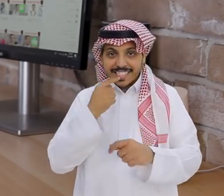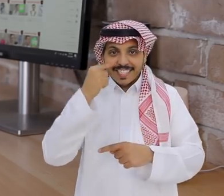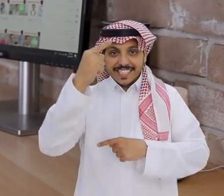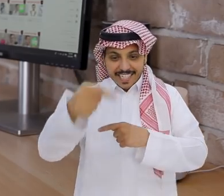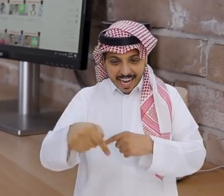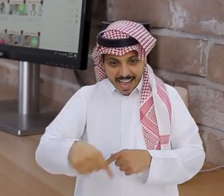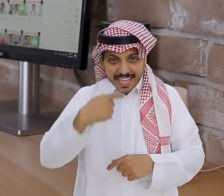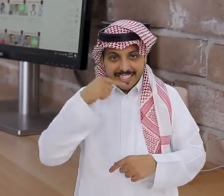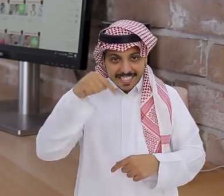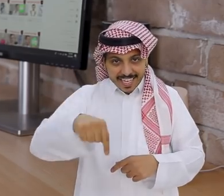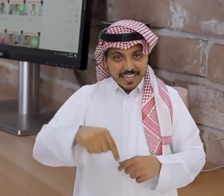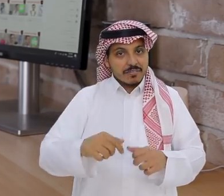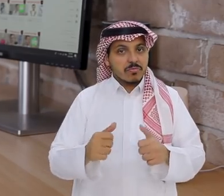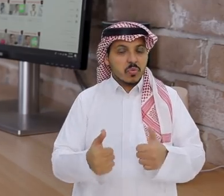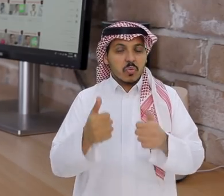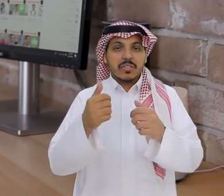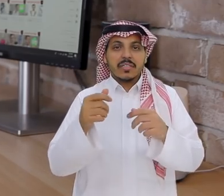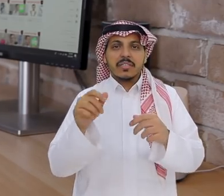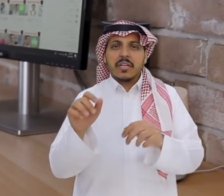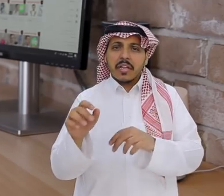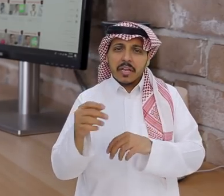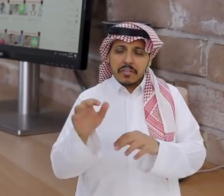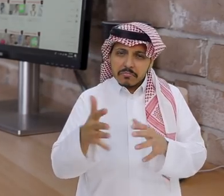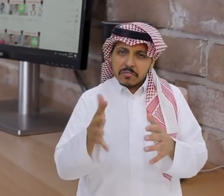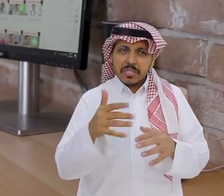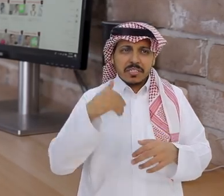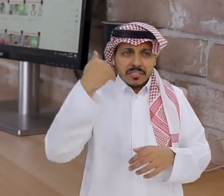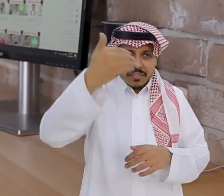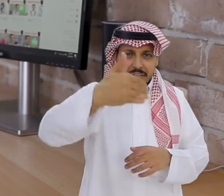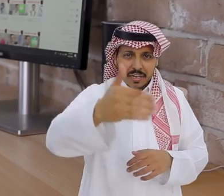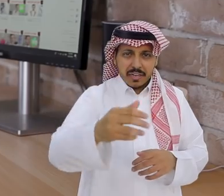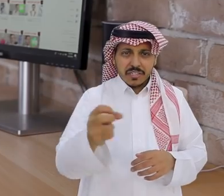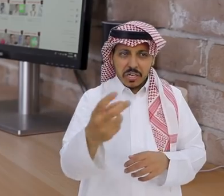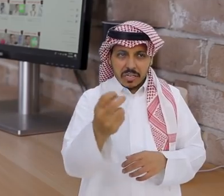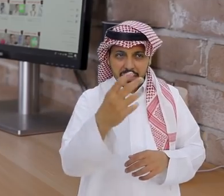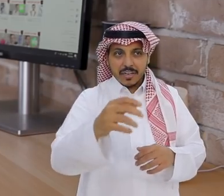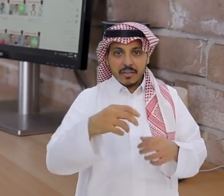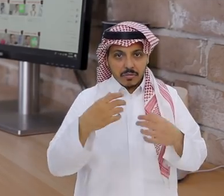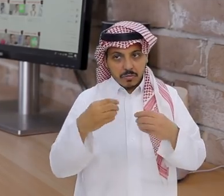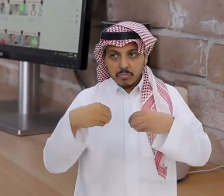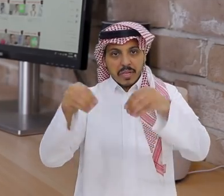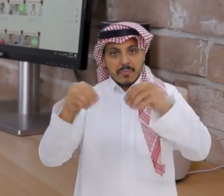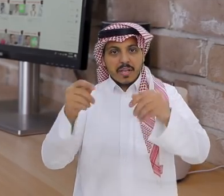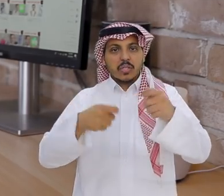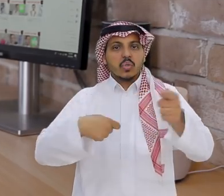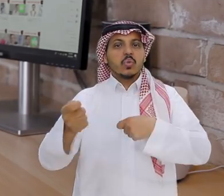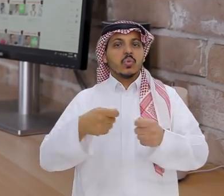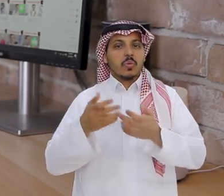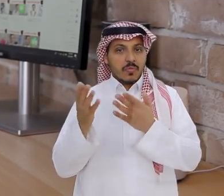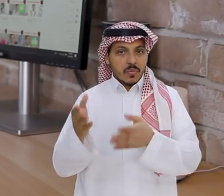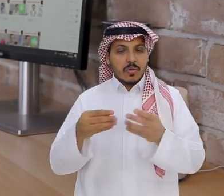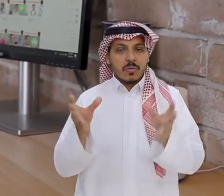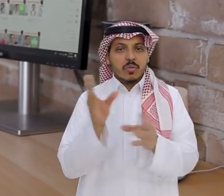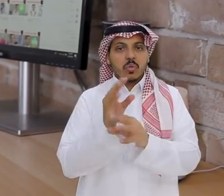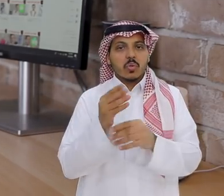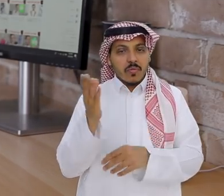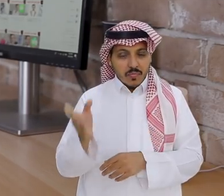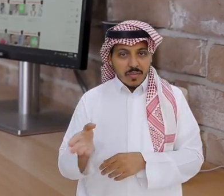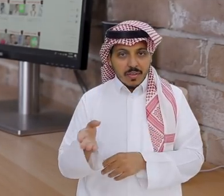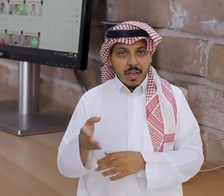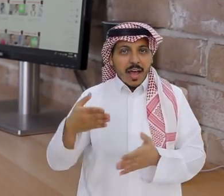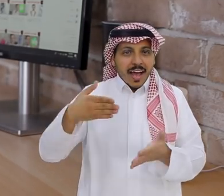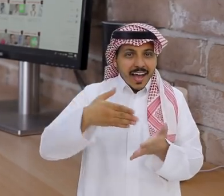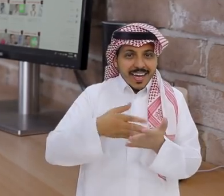شهر أغسطس، ومتوقع توفره في السوق على سبتمبر أكتوبر زي كل سنة. بنتكلم على جوال المفروض أنه